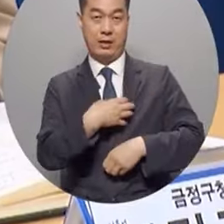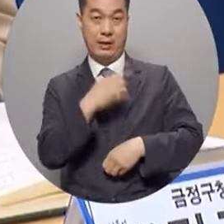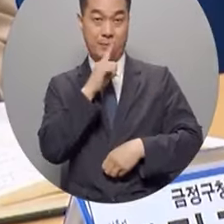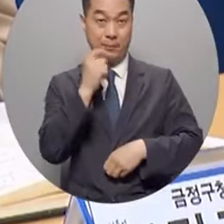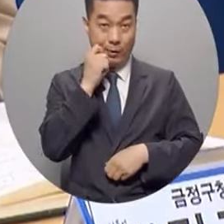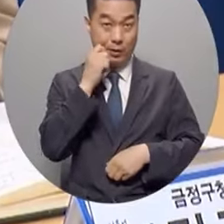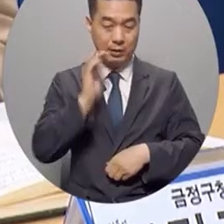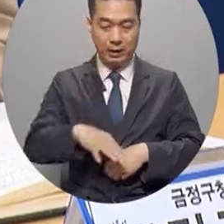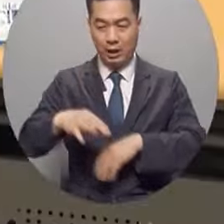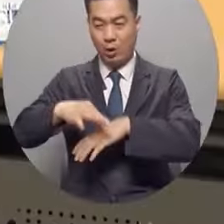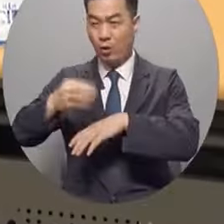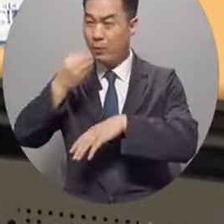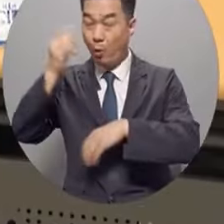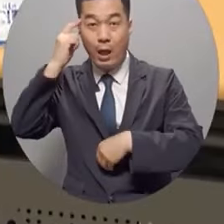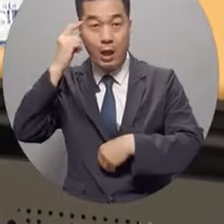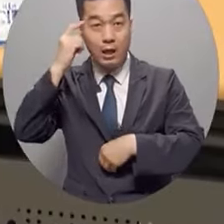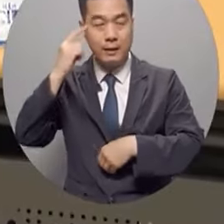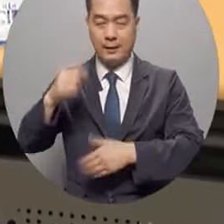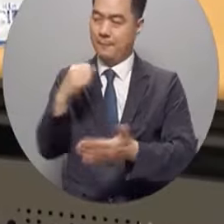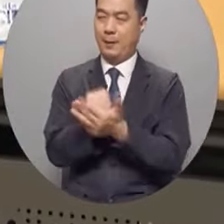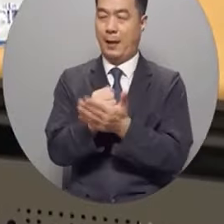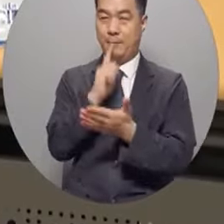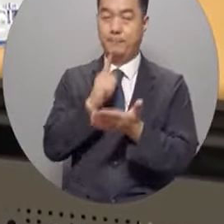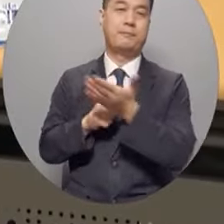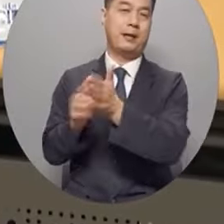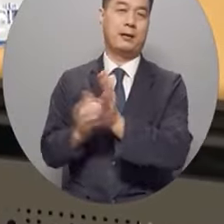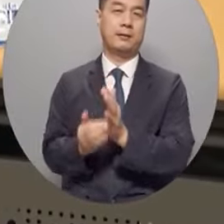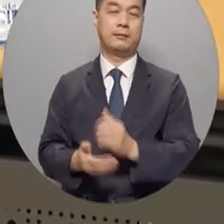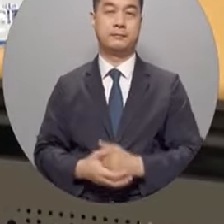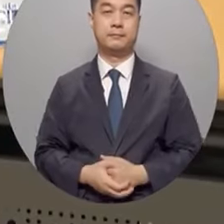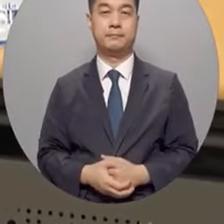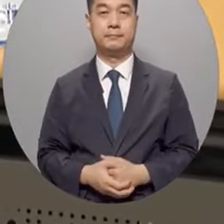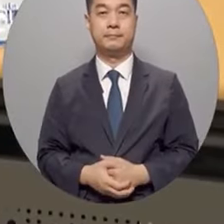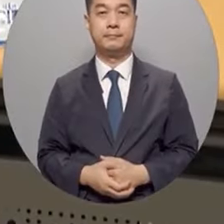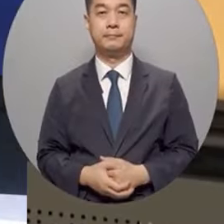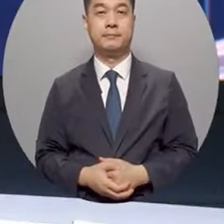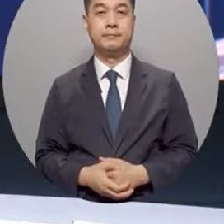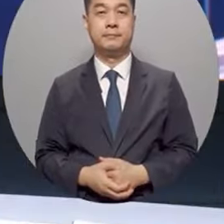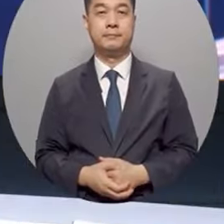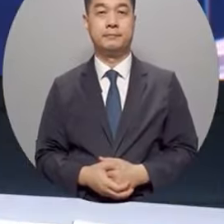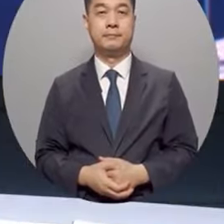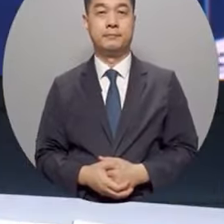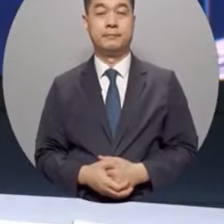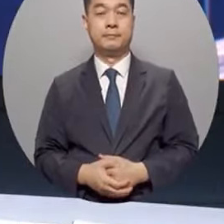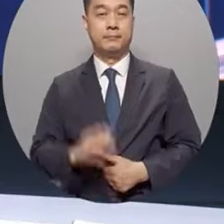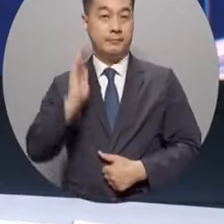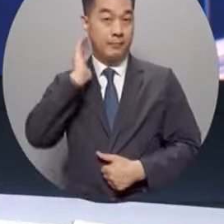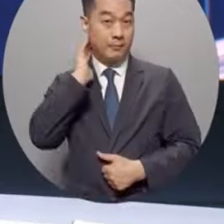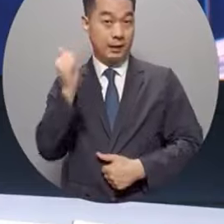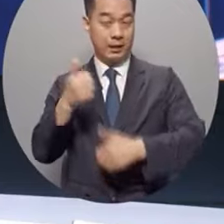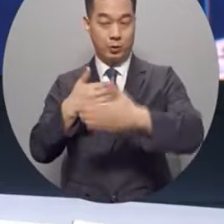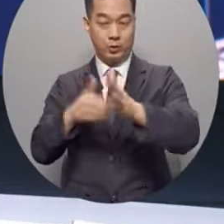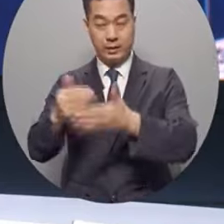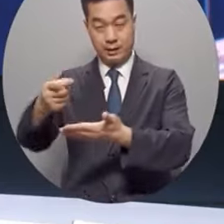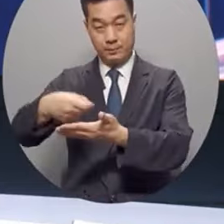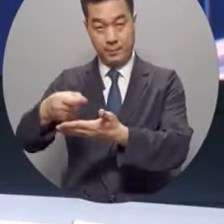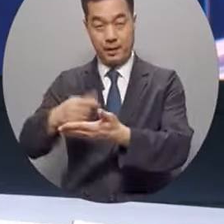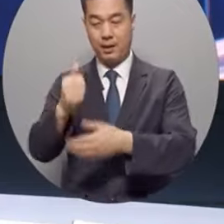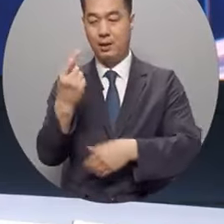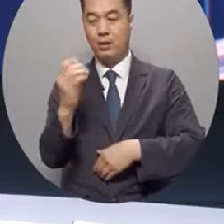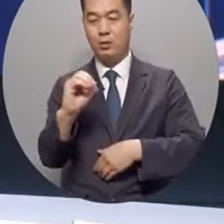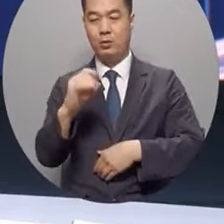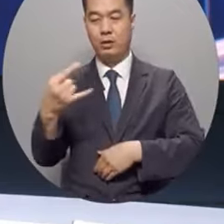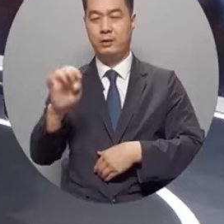대통령실과 국민의 힘을 모두 비판했습니다 MBC 뉴스 고재민 있니다 자 그럼 대통령실 취재하는 홍희표 기자에게 좀 더